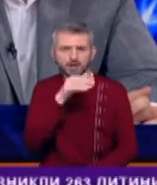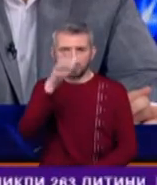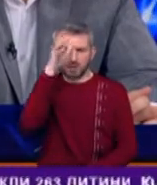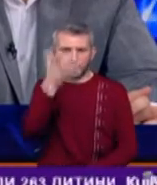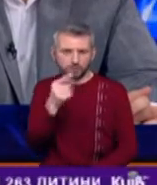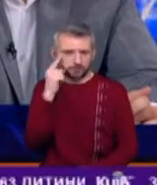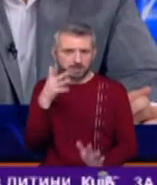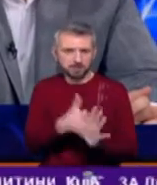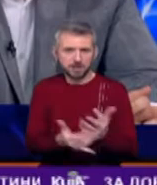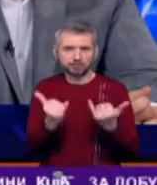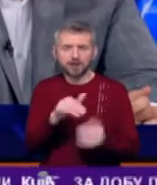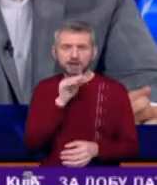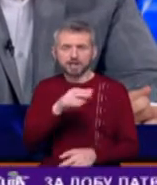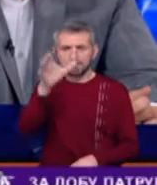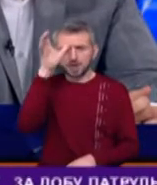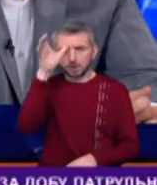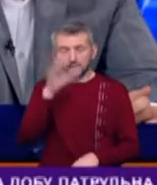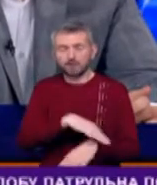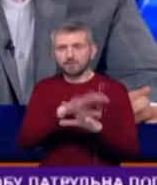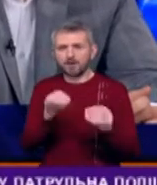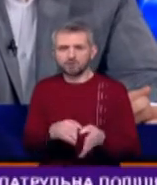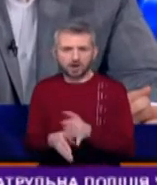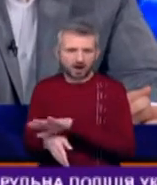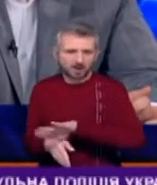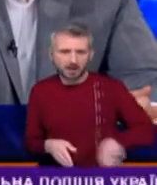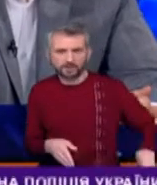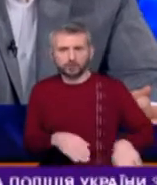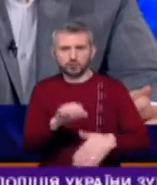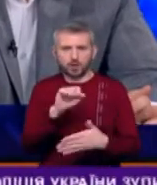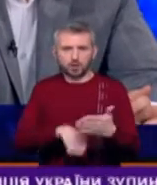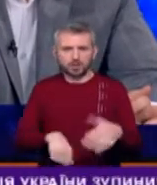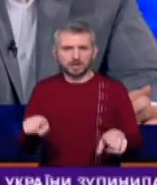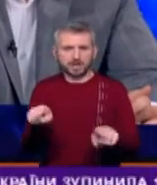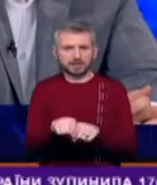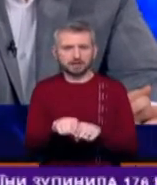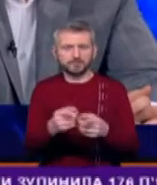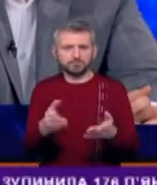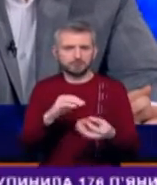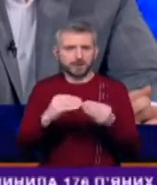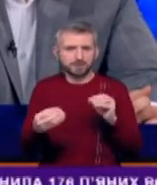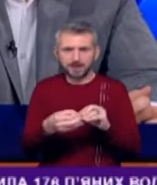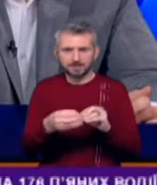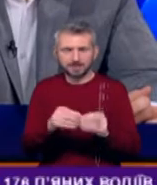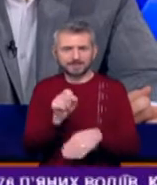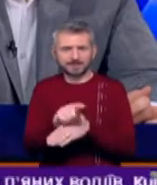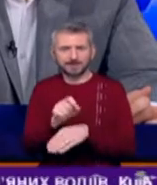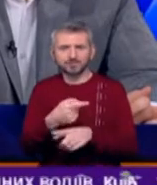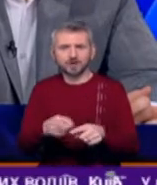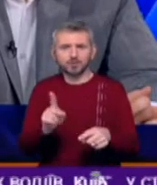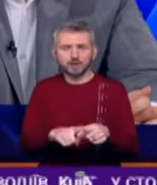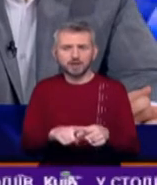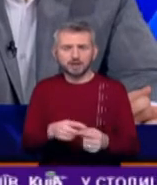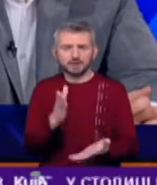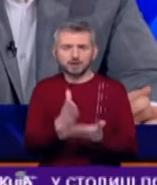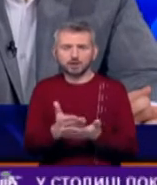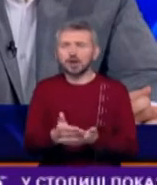Вы понимаете, сейчас Академия наук вообще отодвинута от таких вот проблемних задач, которые сейчас стоят перед